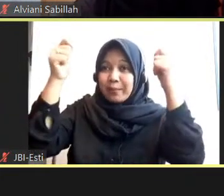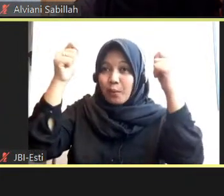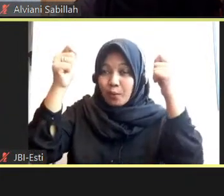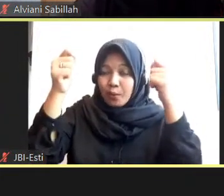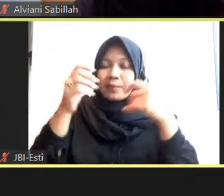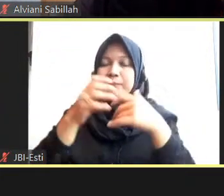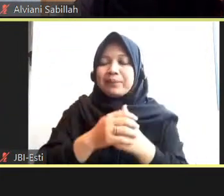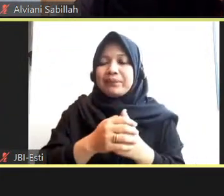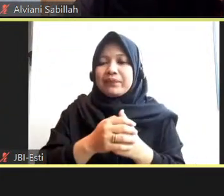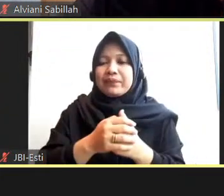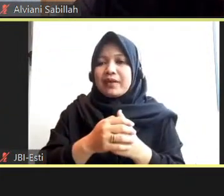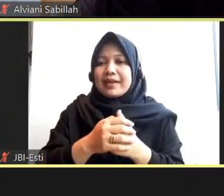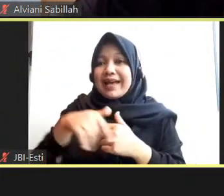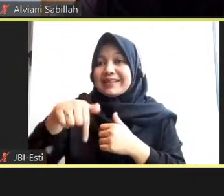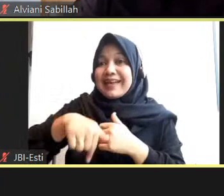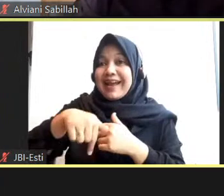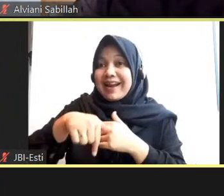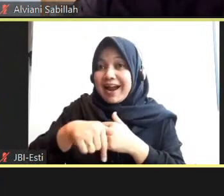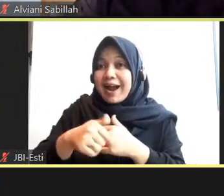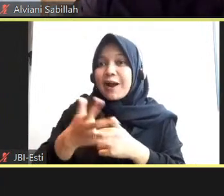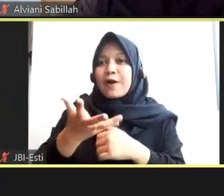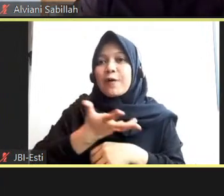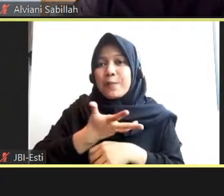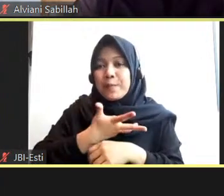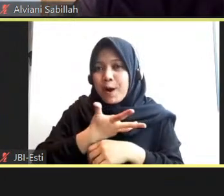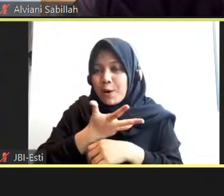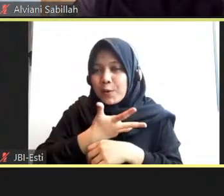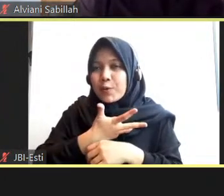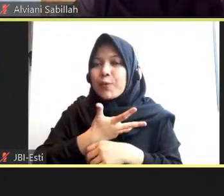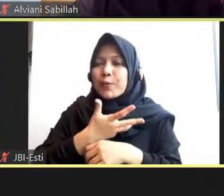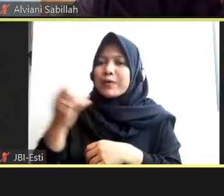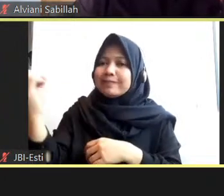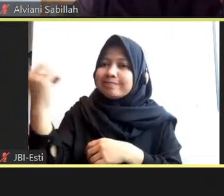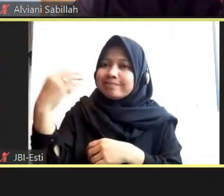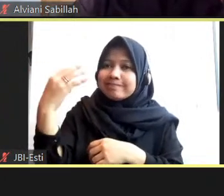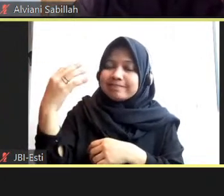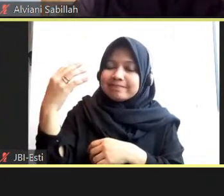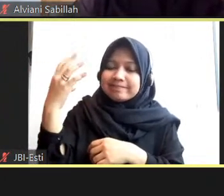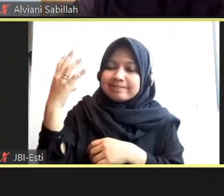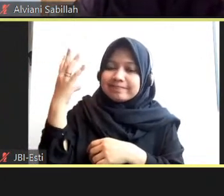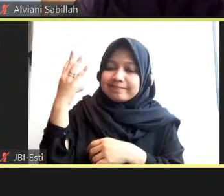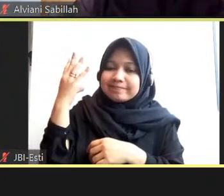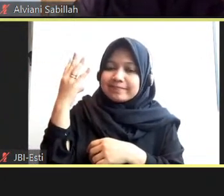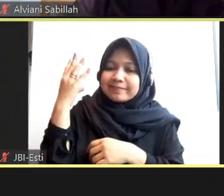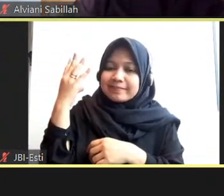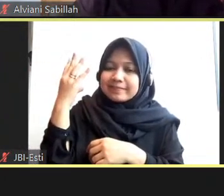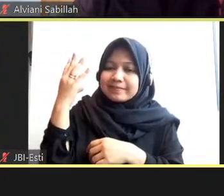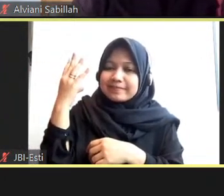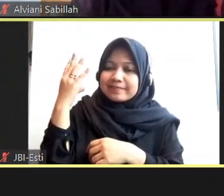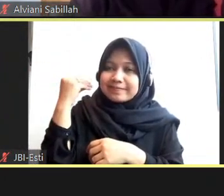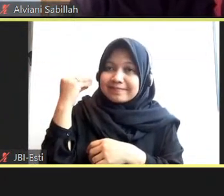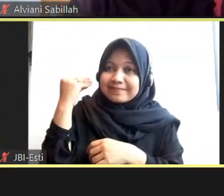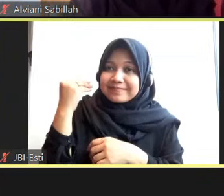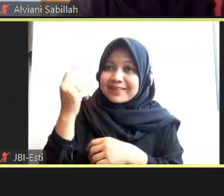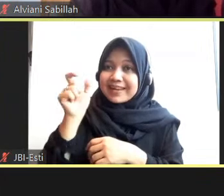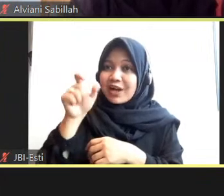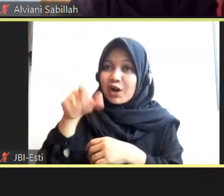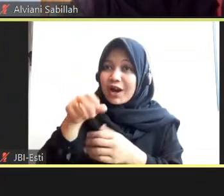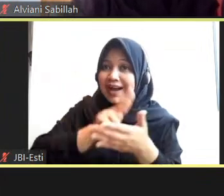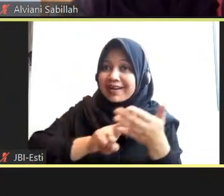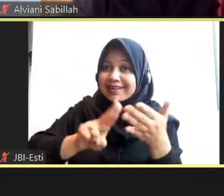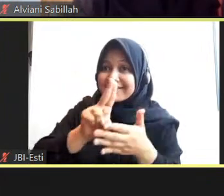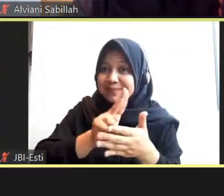akan coba mendengarkan pendapat dan analisis dari akademisi. Kita sudah kehadiran Mas Tom